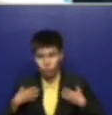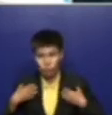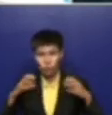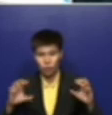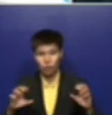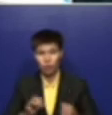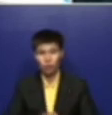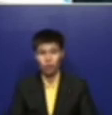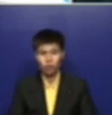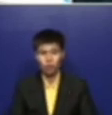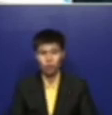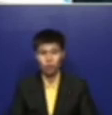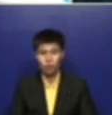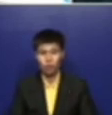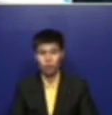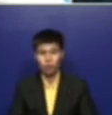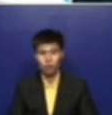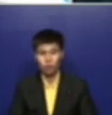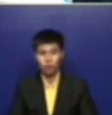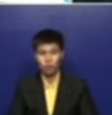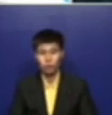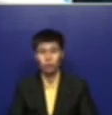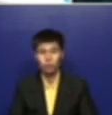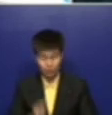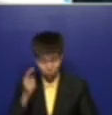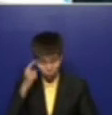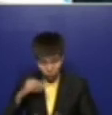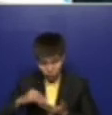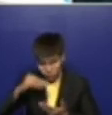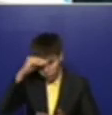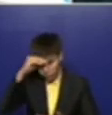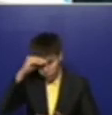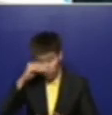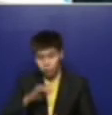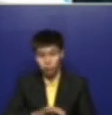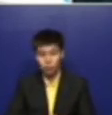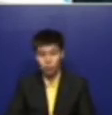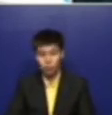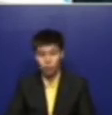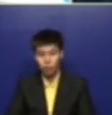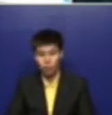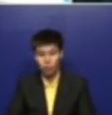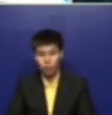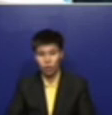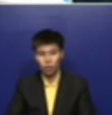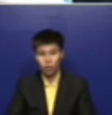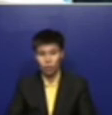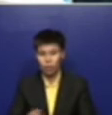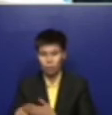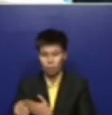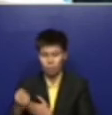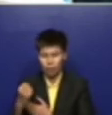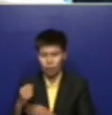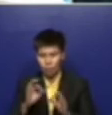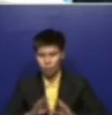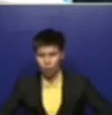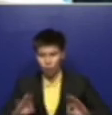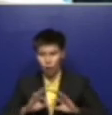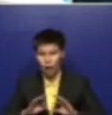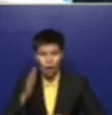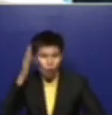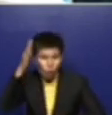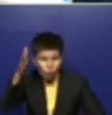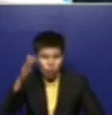คิดว่านักศึกษานิสิตศึกษาต่างๆนั้นนะครับเป็นกำลังสำคัญของชาติในอนาคตต่อไปให้ความสำคัญในการที่ข้อเส